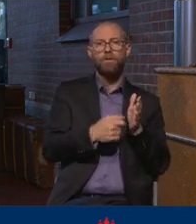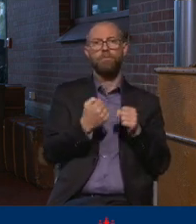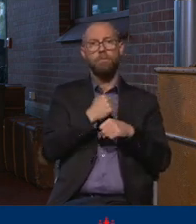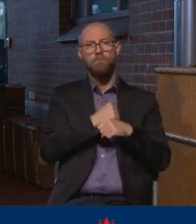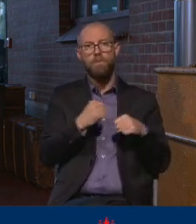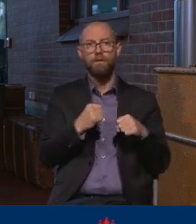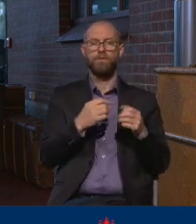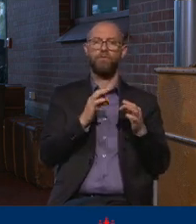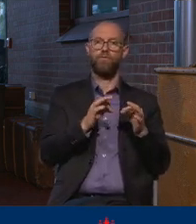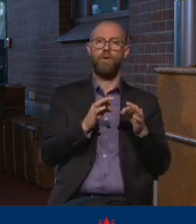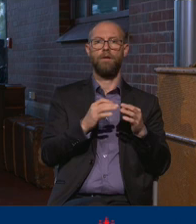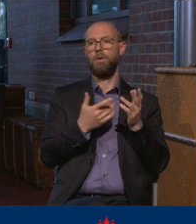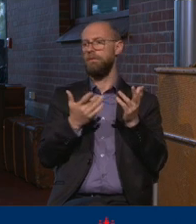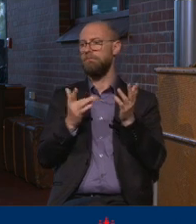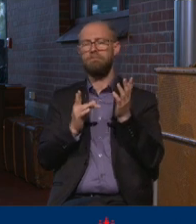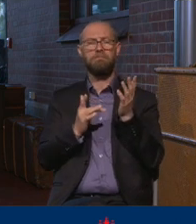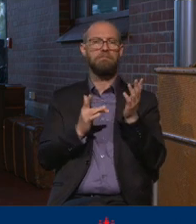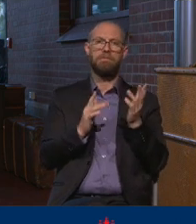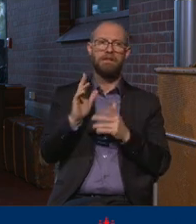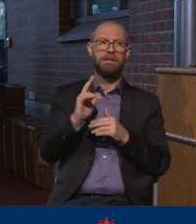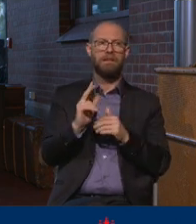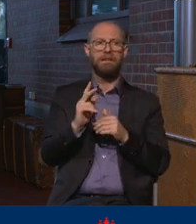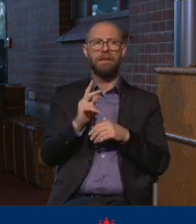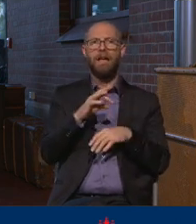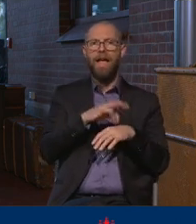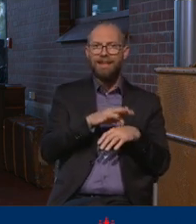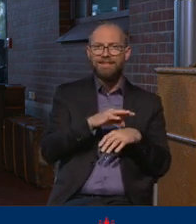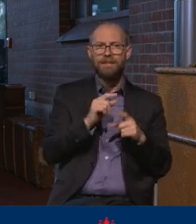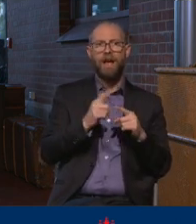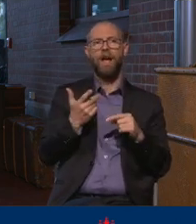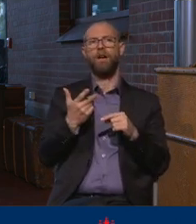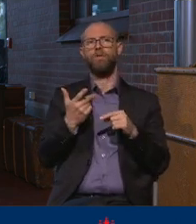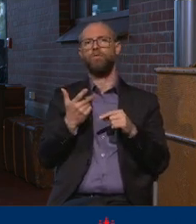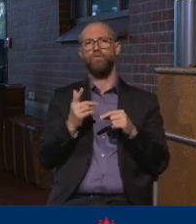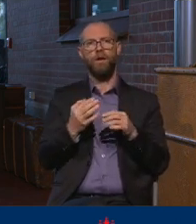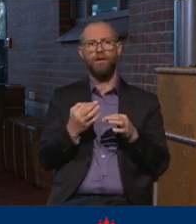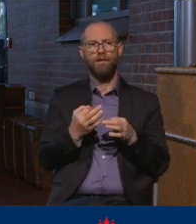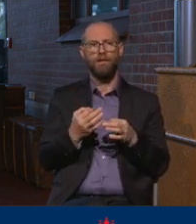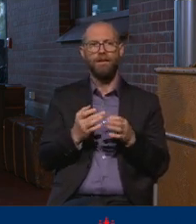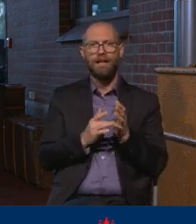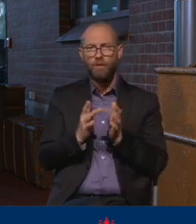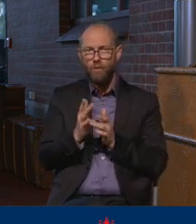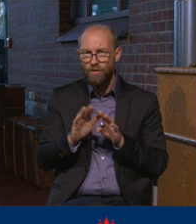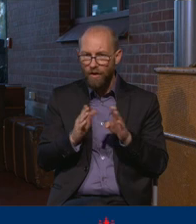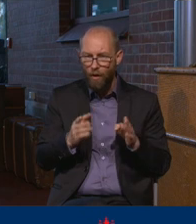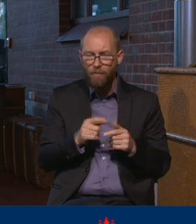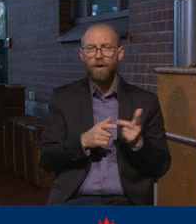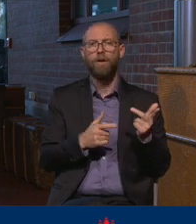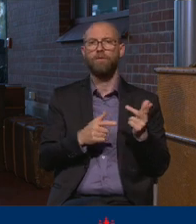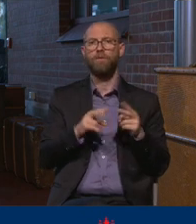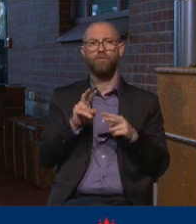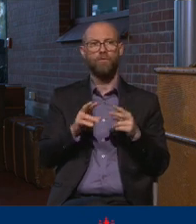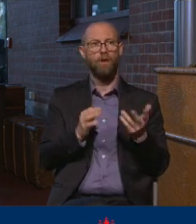platz für religiöse räume zu haben platz für einen vollsortimenter zu haben